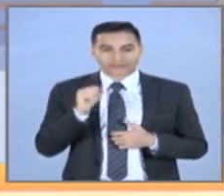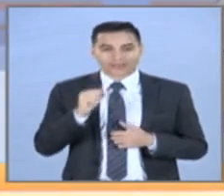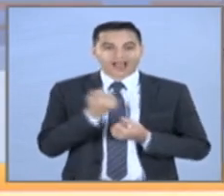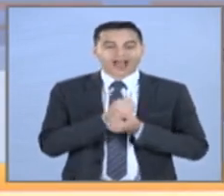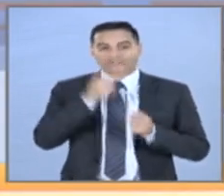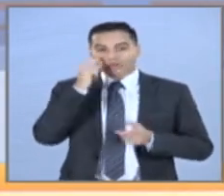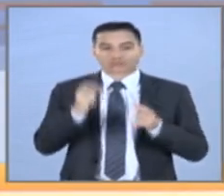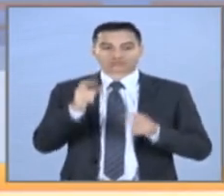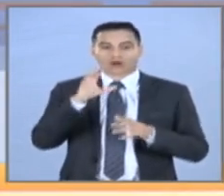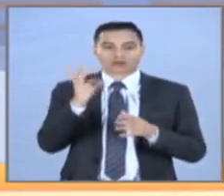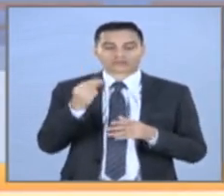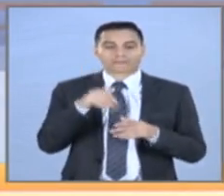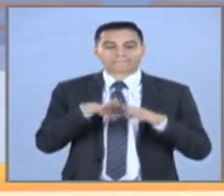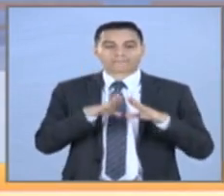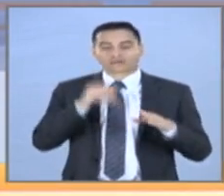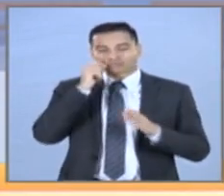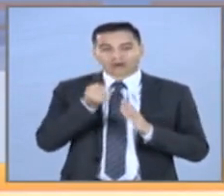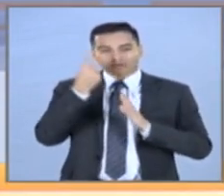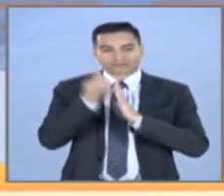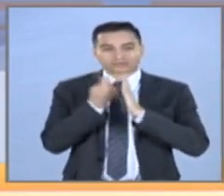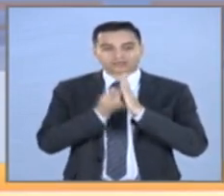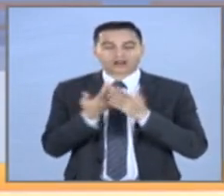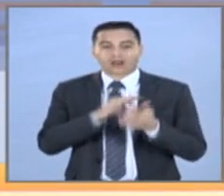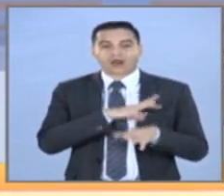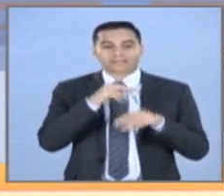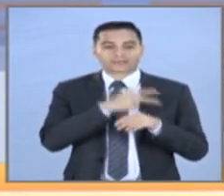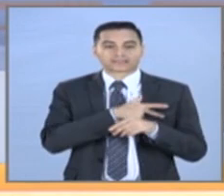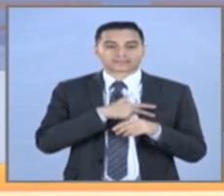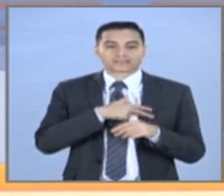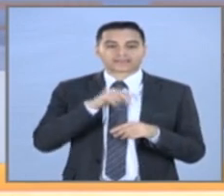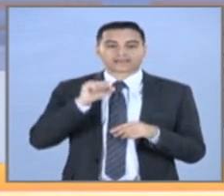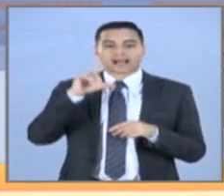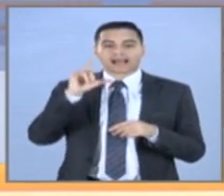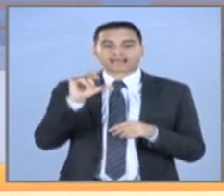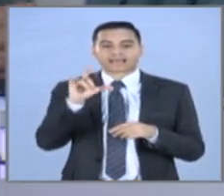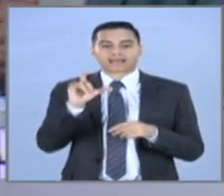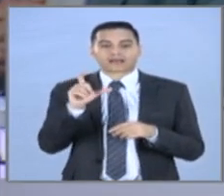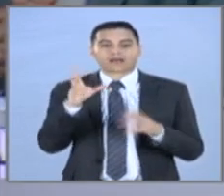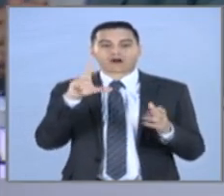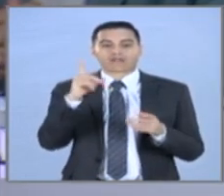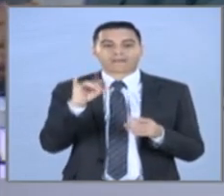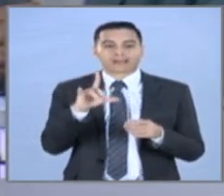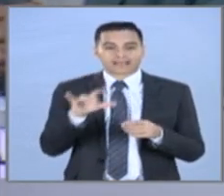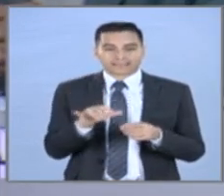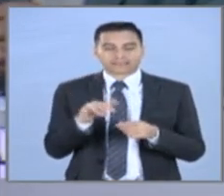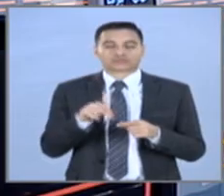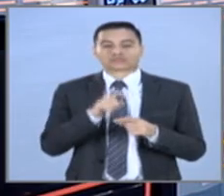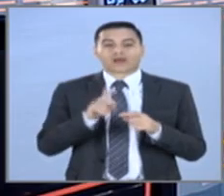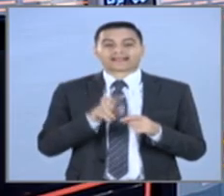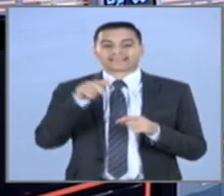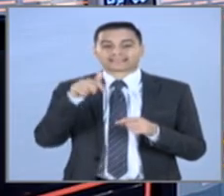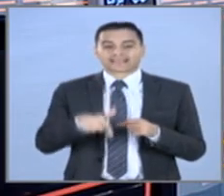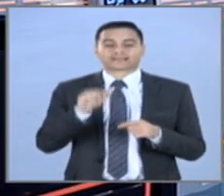لكل مواطن هي مسرحية الأديب مصري راحل، الراحل لينين الرملي. السؤال